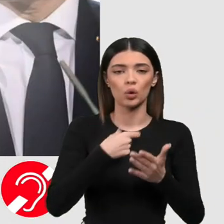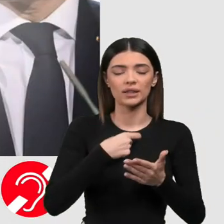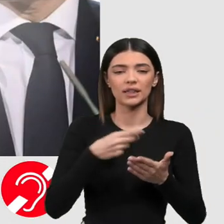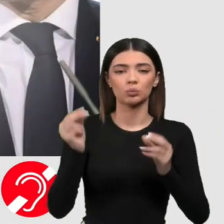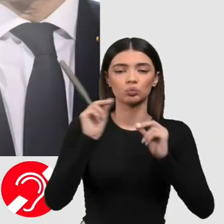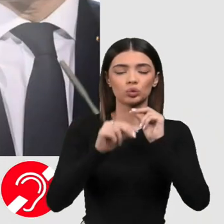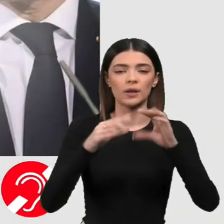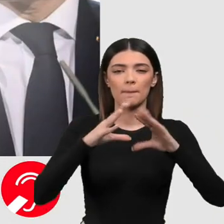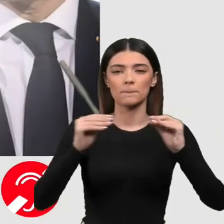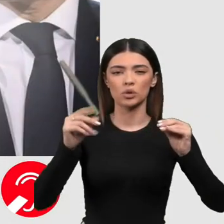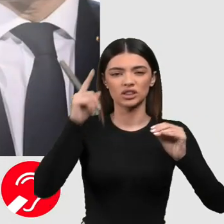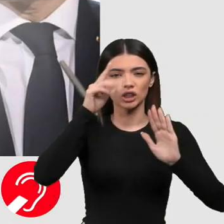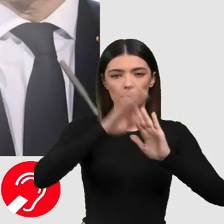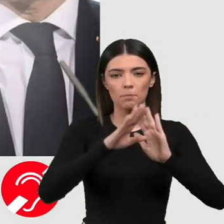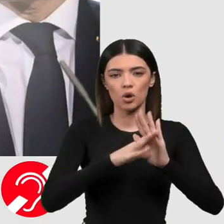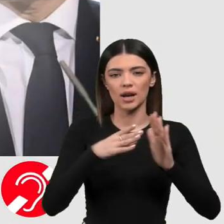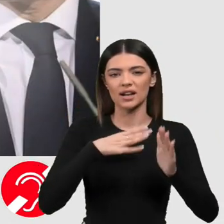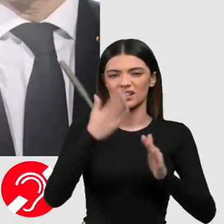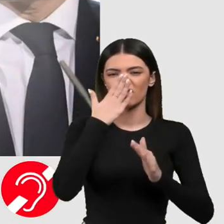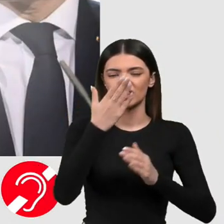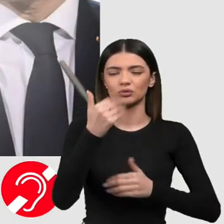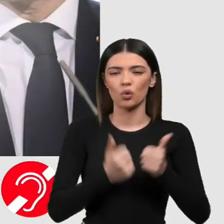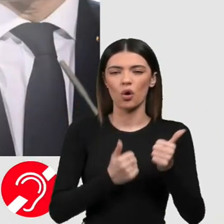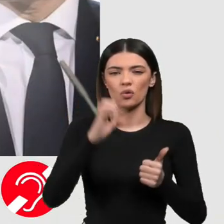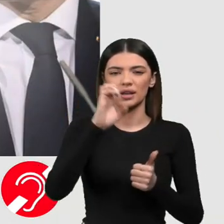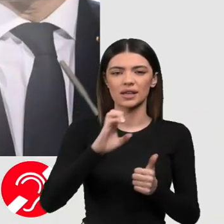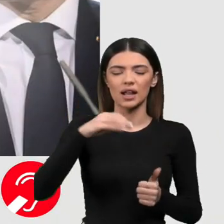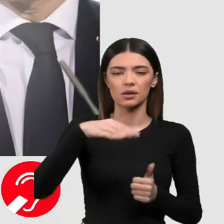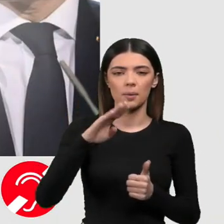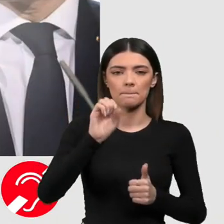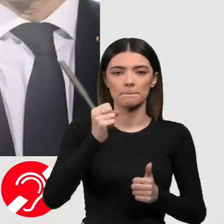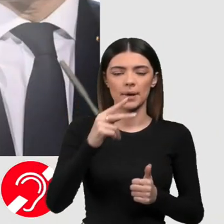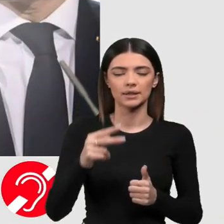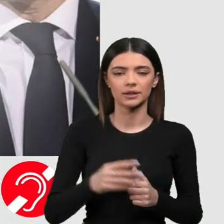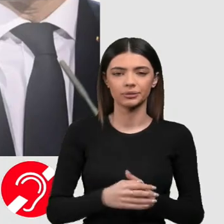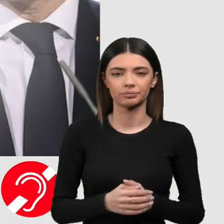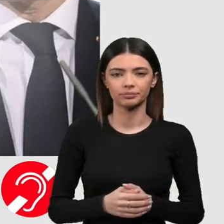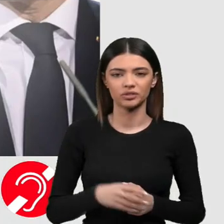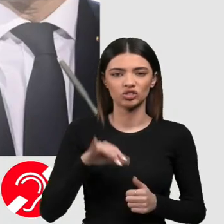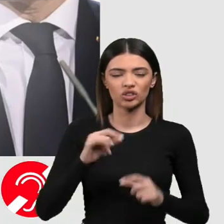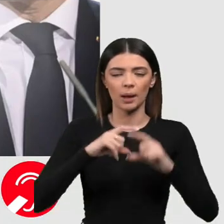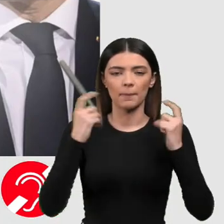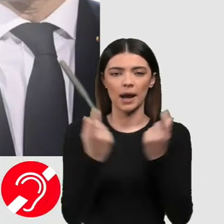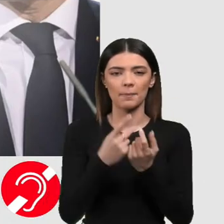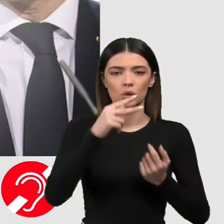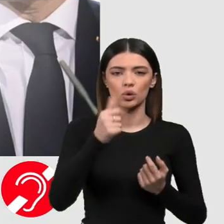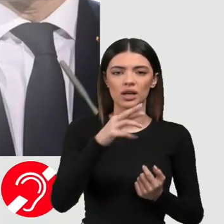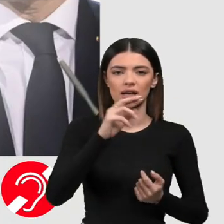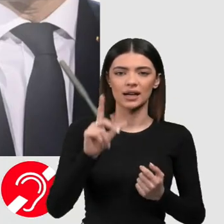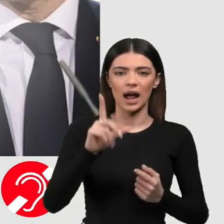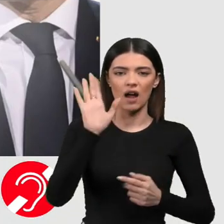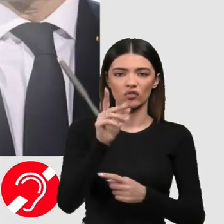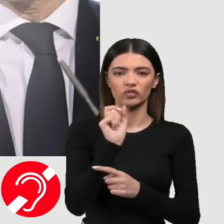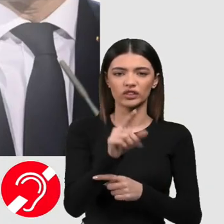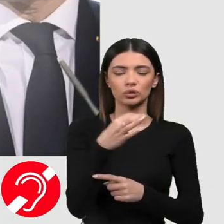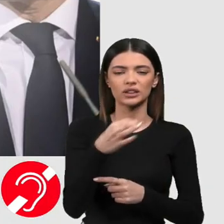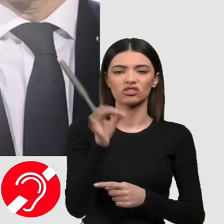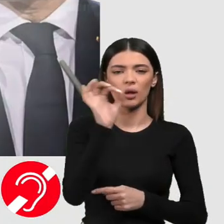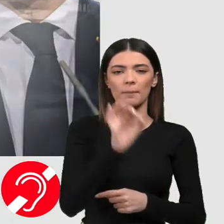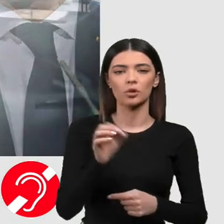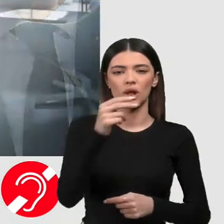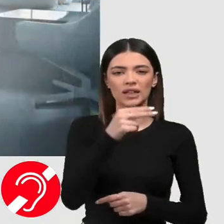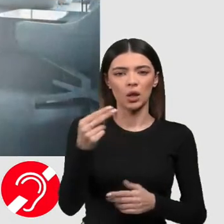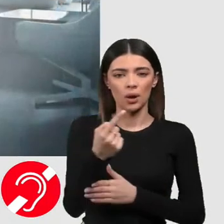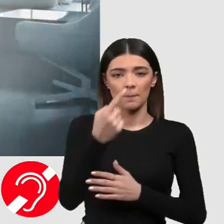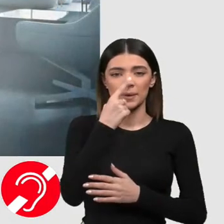o serie de sateliți. Programul este o alternativă pentru SpaceX-ul lui Elon Musk. Și apartamentul lui Karl Lagerfeld a fost vândut pentru